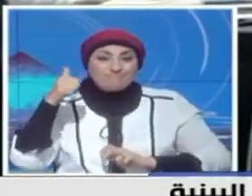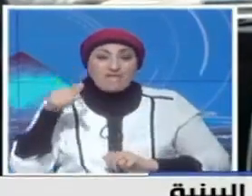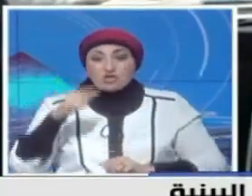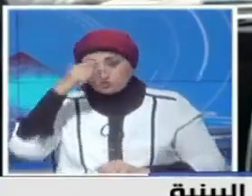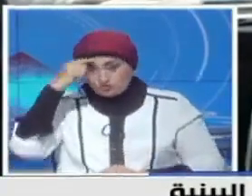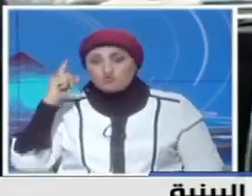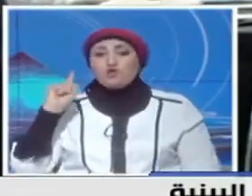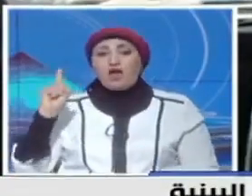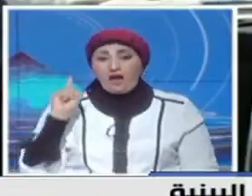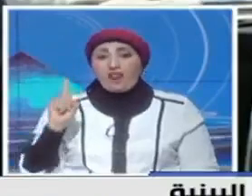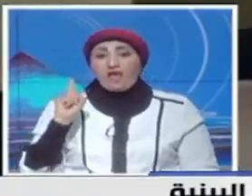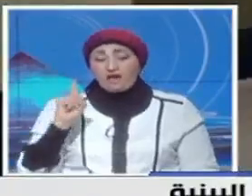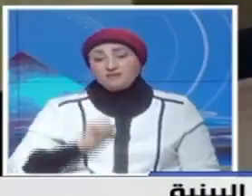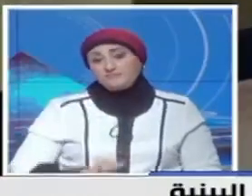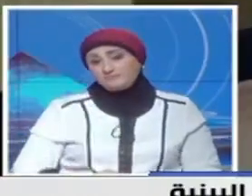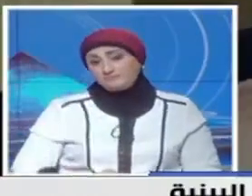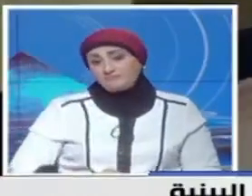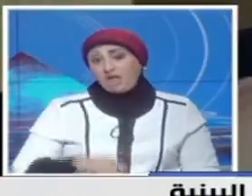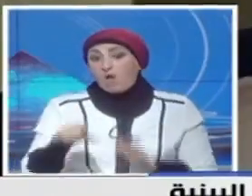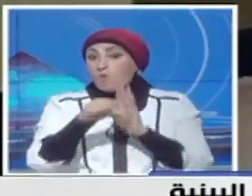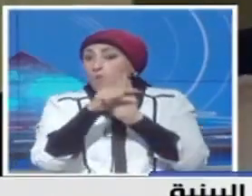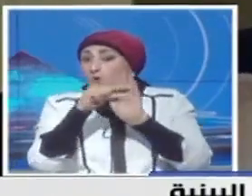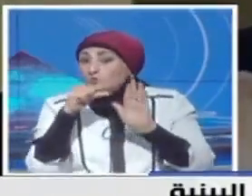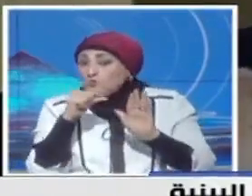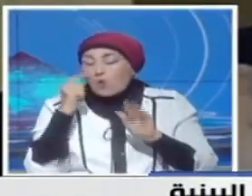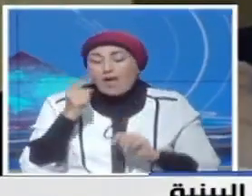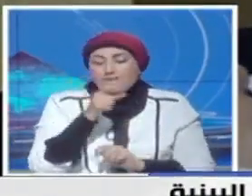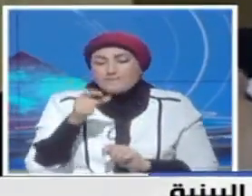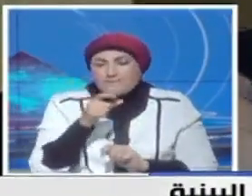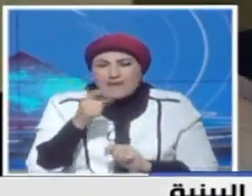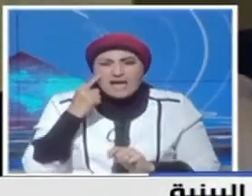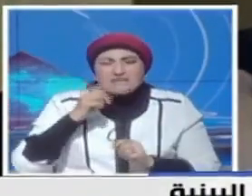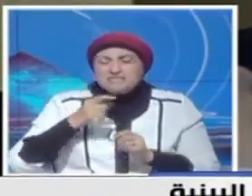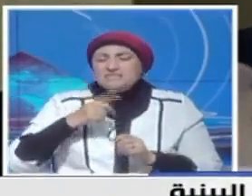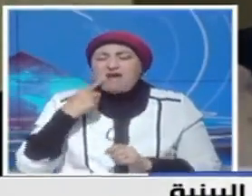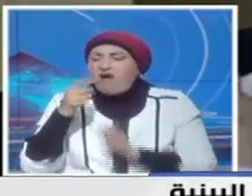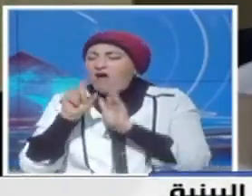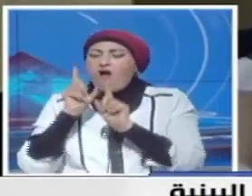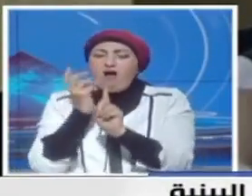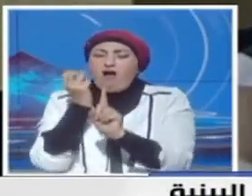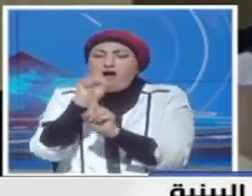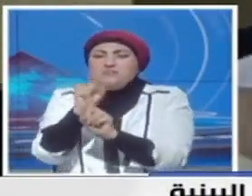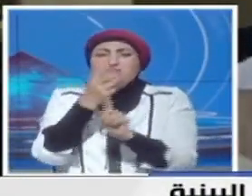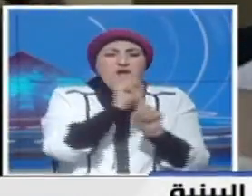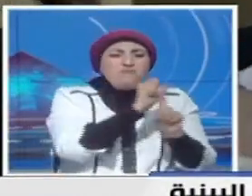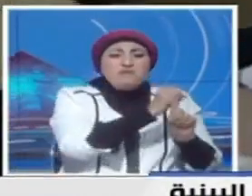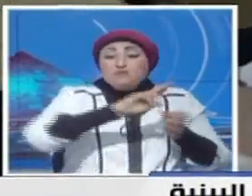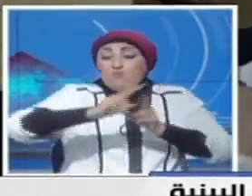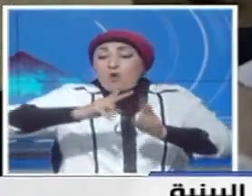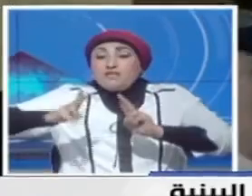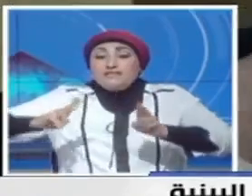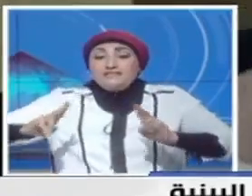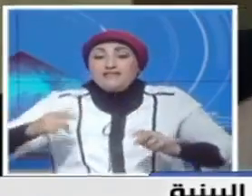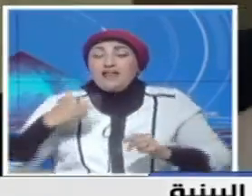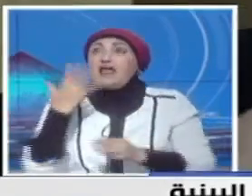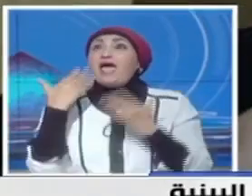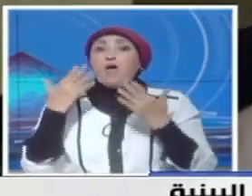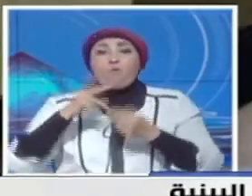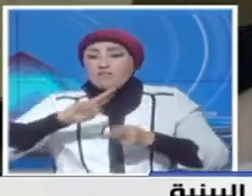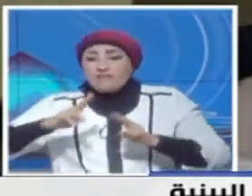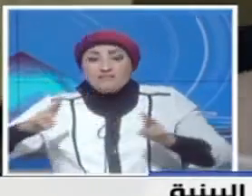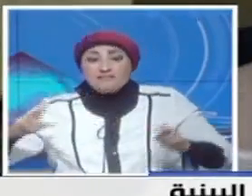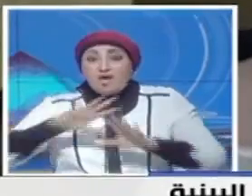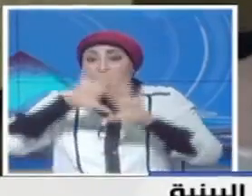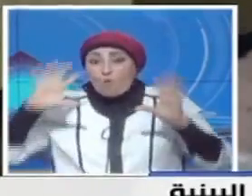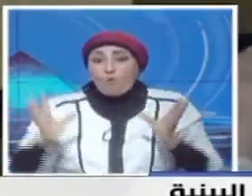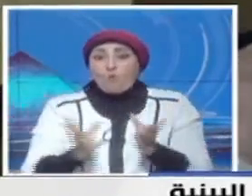شاء الله موضوع البحث المتعدد التخصصات بالاتجاهات الجديدة عشان التغير المناخي، عشان التحول الرقمي، عشان كل الحاجات اللي